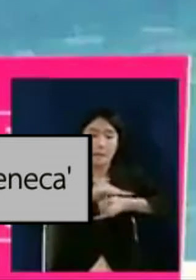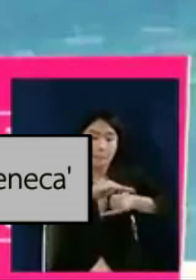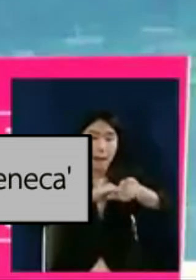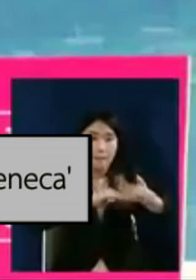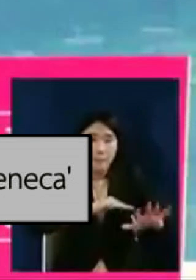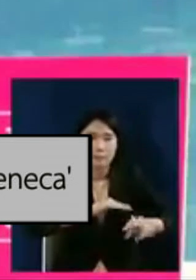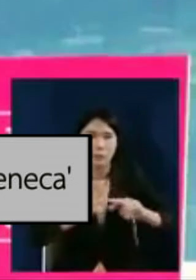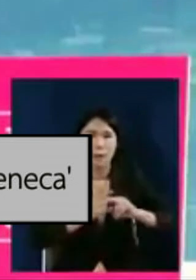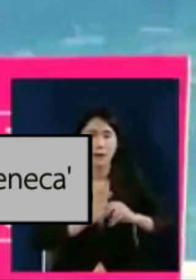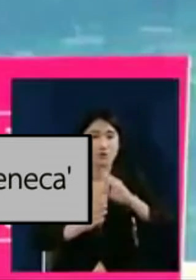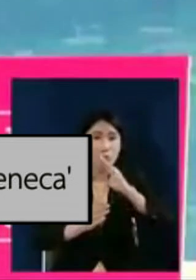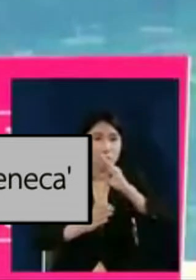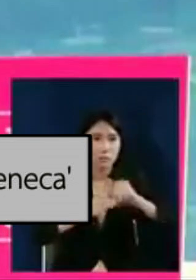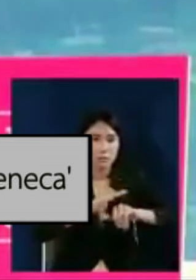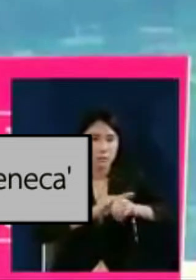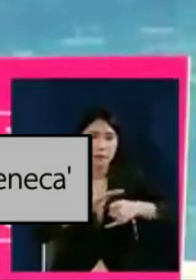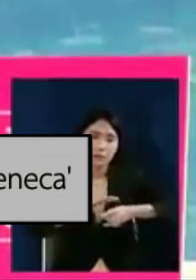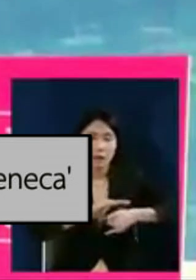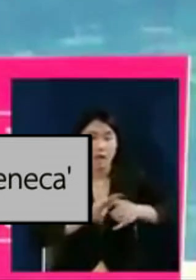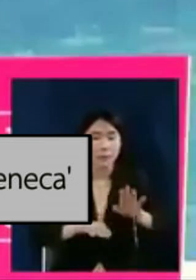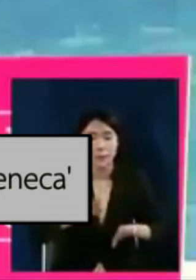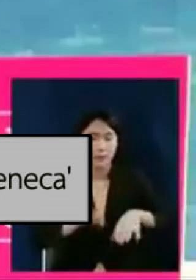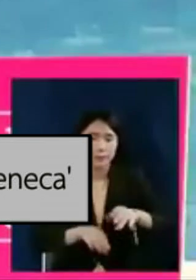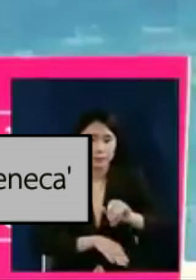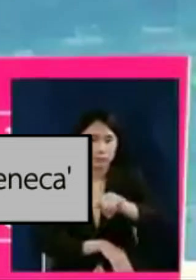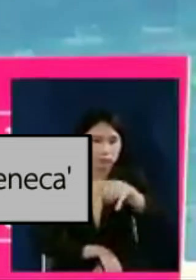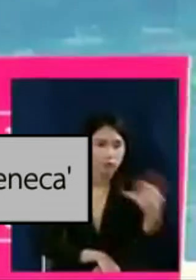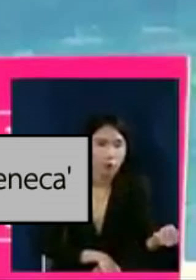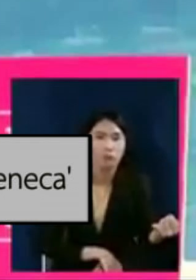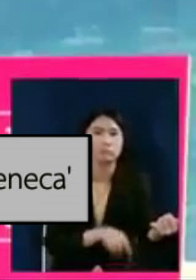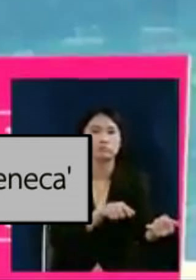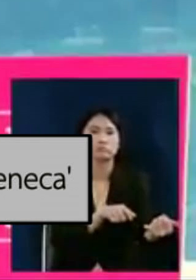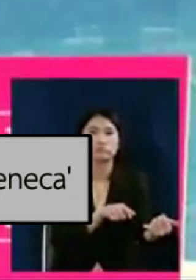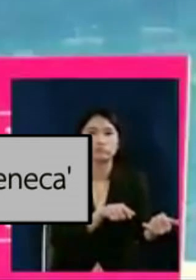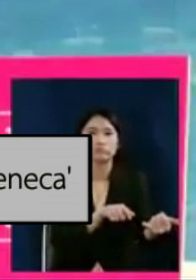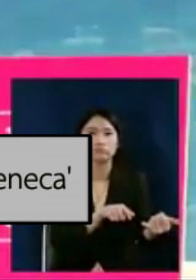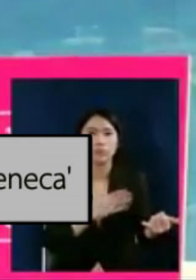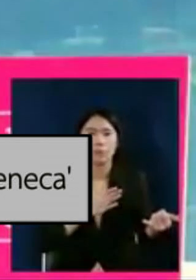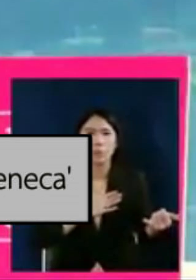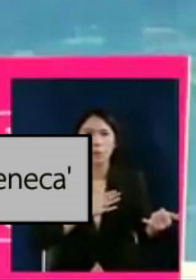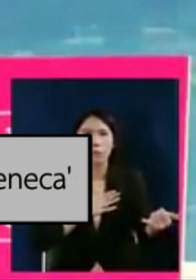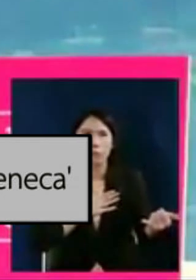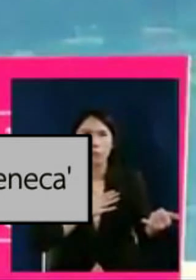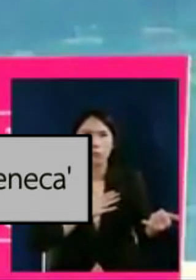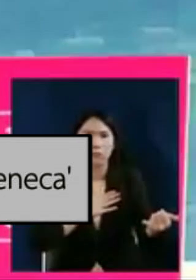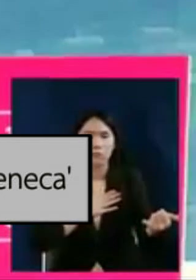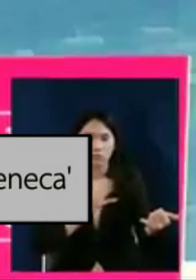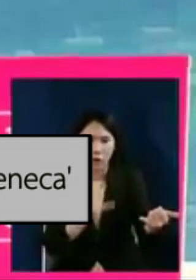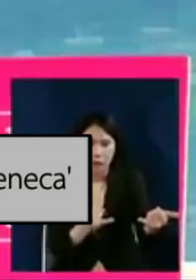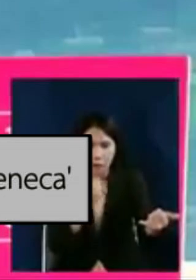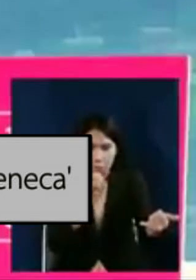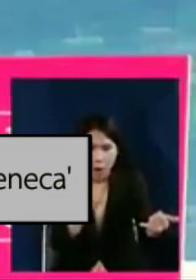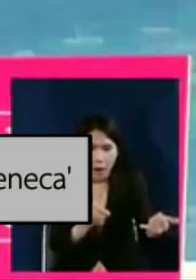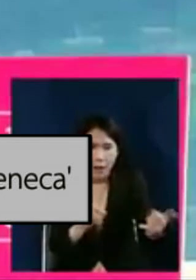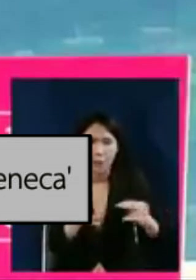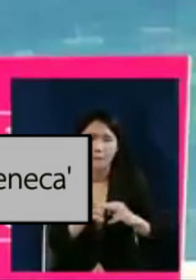เนี่ยเข้าไปตกท่อนี้นะครับก็ตกท่อแป๊ปโอ้โหผมต้องรายงานทันทีหรือว่าเป็นอาการไม่